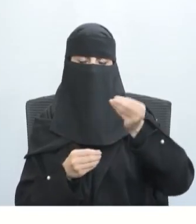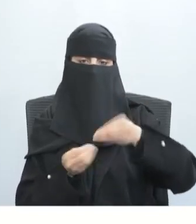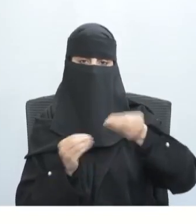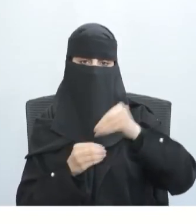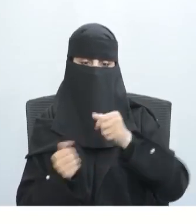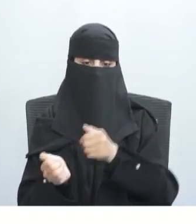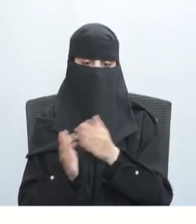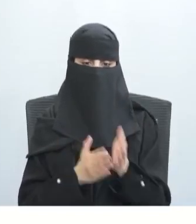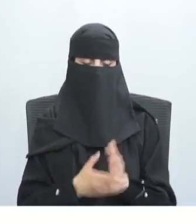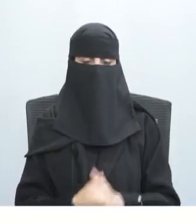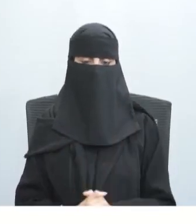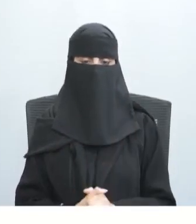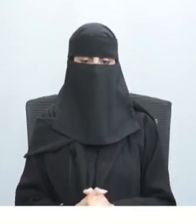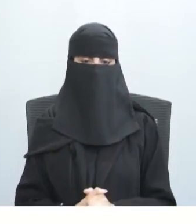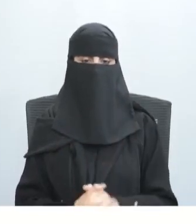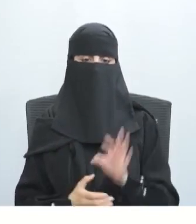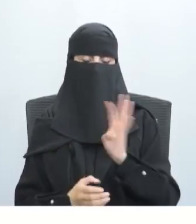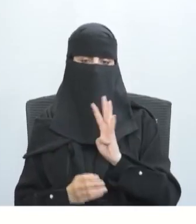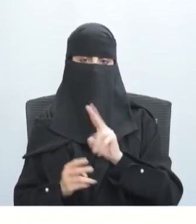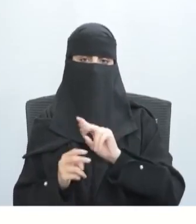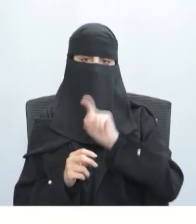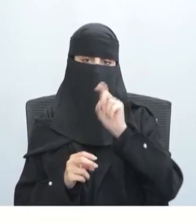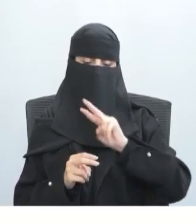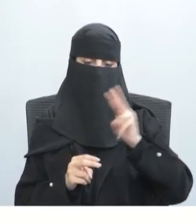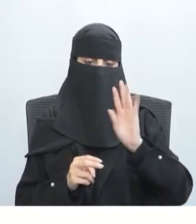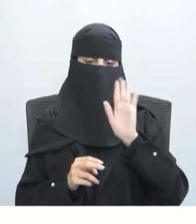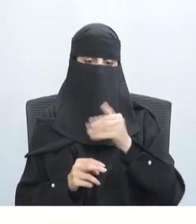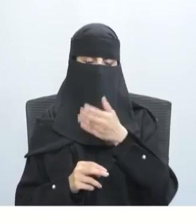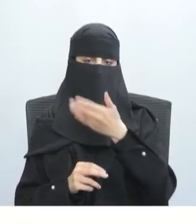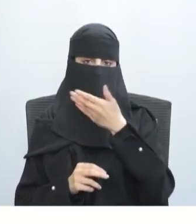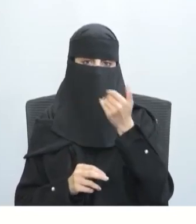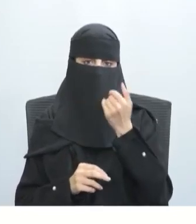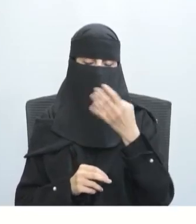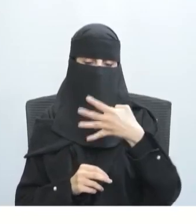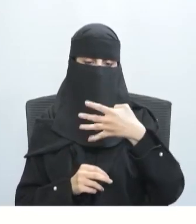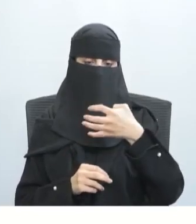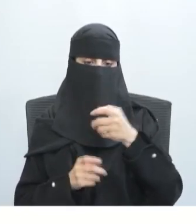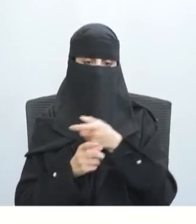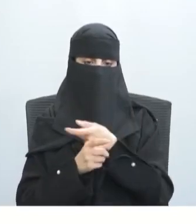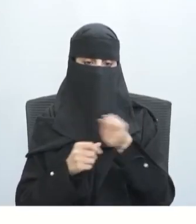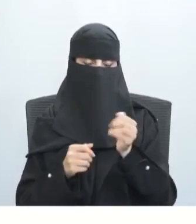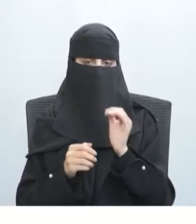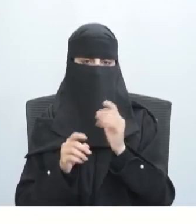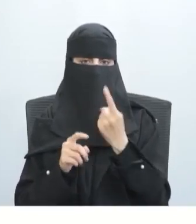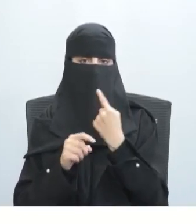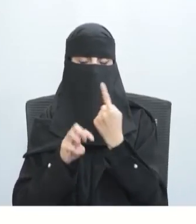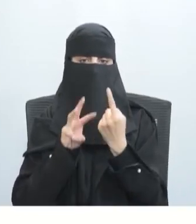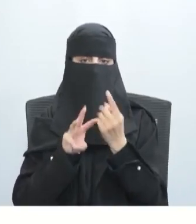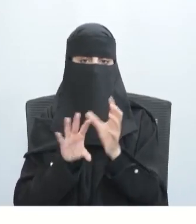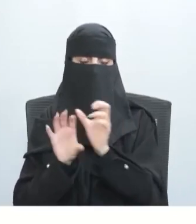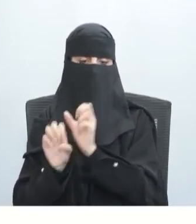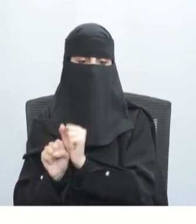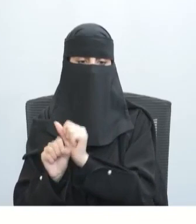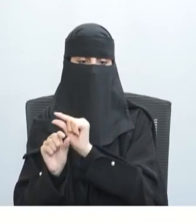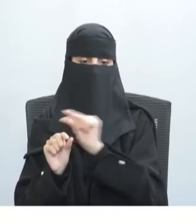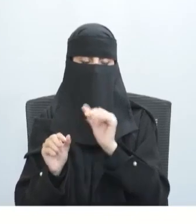للنقود نطبق بشكل اخر اذا قمت في سن ال 40 بايداع مبلغ 1000 ريال سعودي في